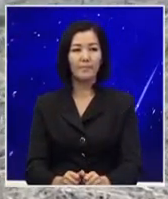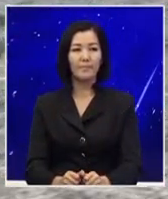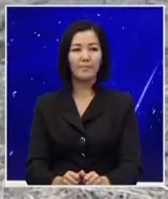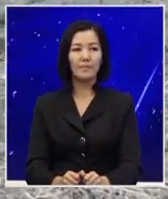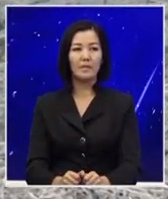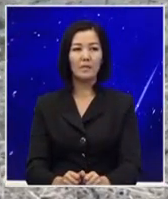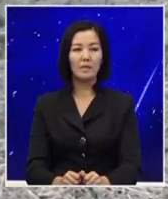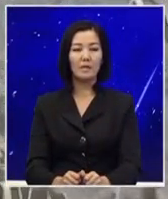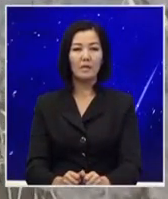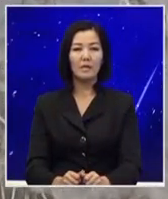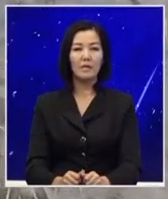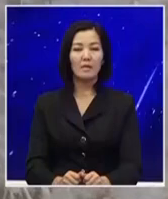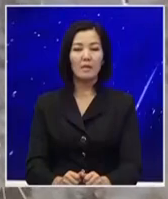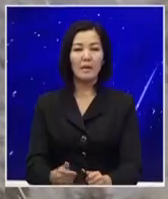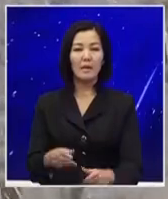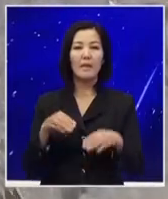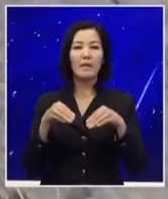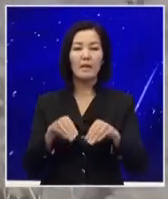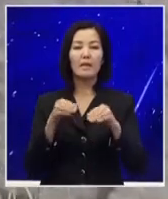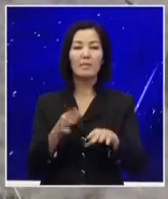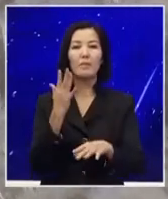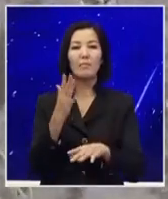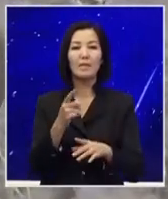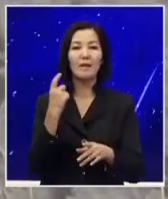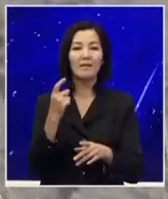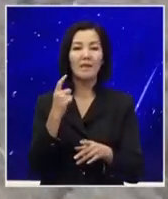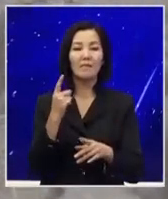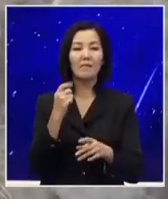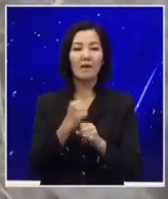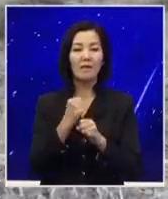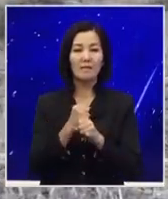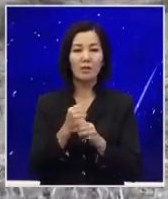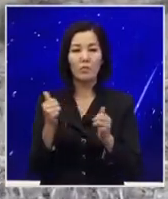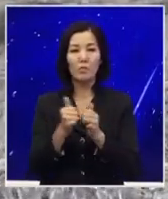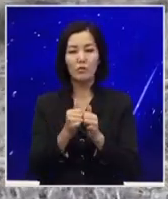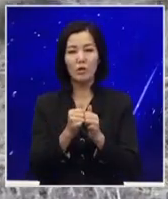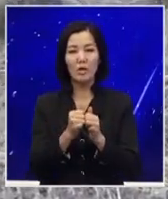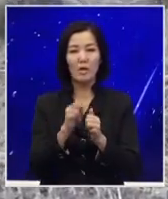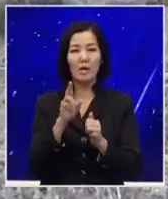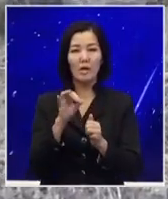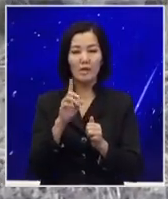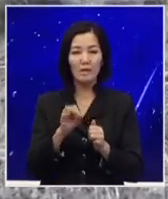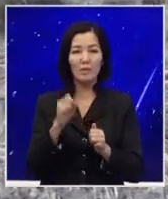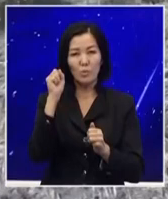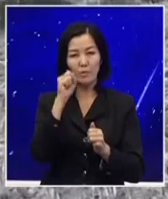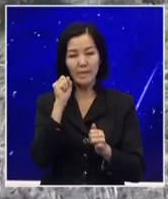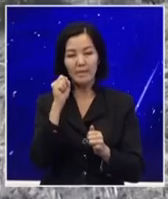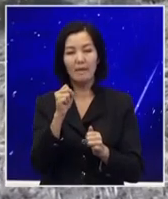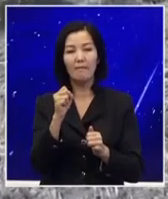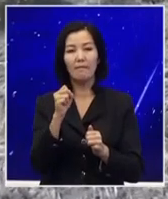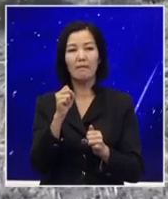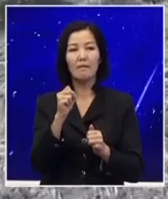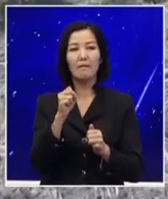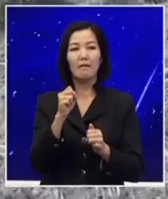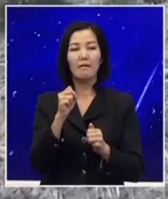Егінменен 5 шаруашылық айналысады. Жалпы бұл күріш өнімі көрші мемлекет Қырғыз еліне, Өзбек еліне және